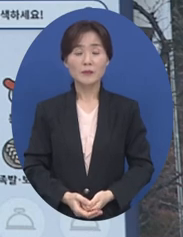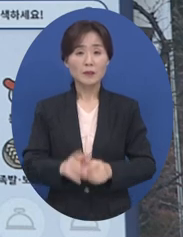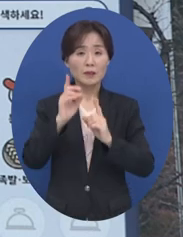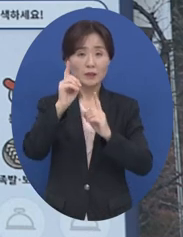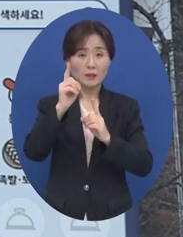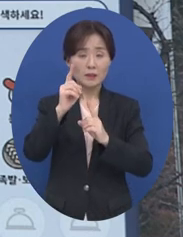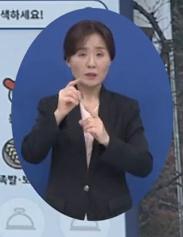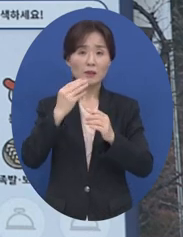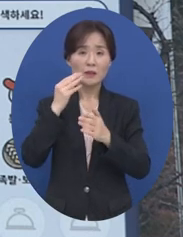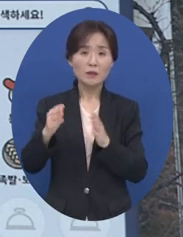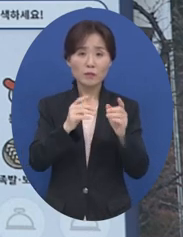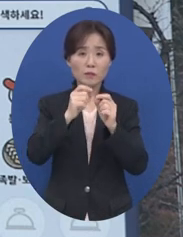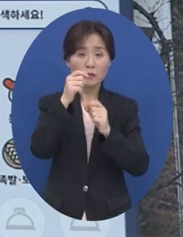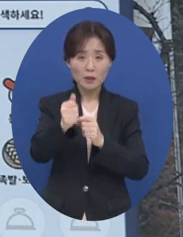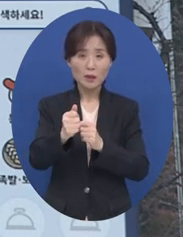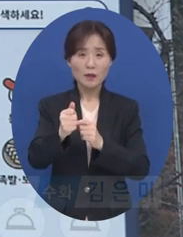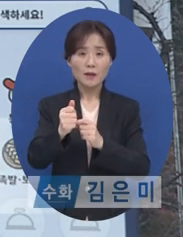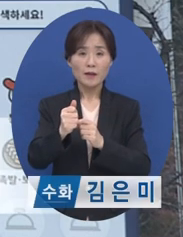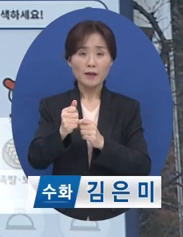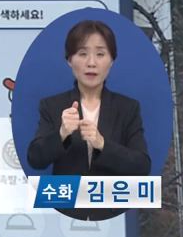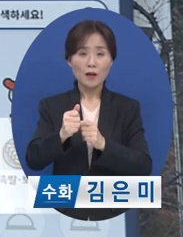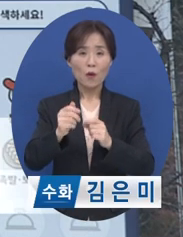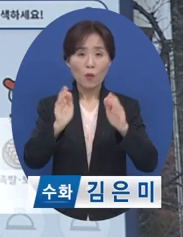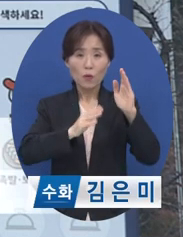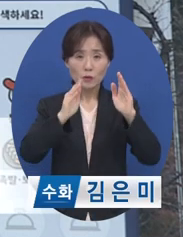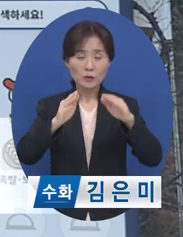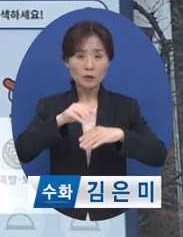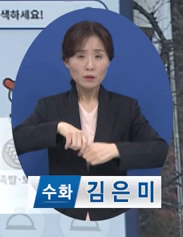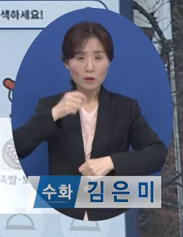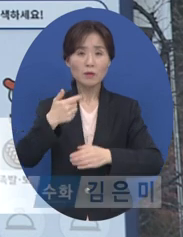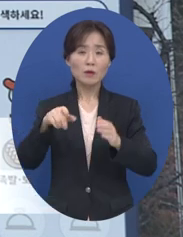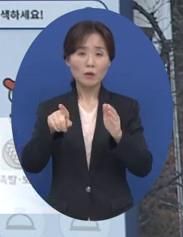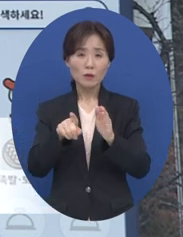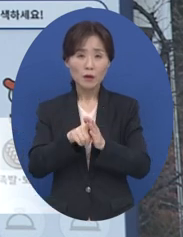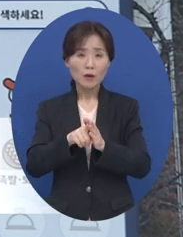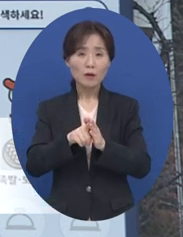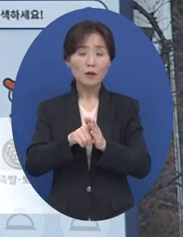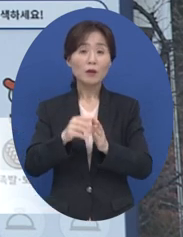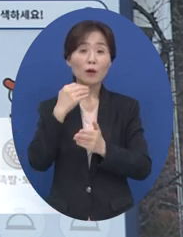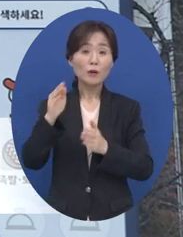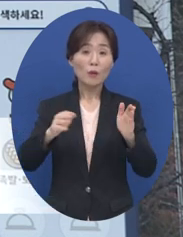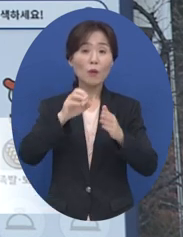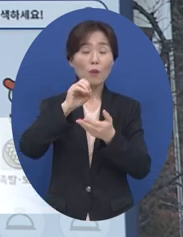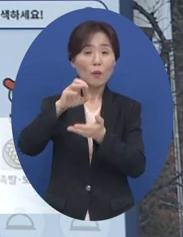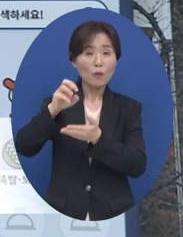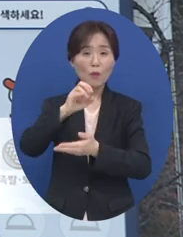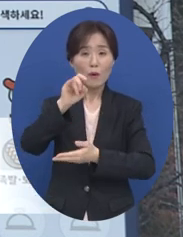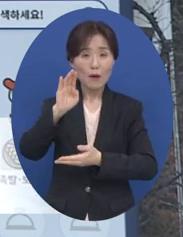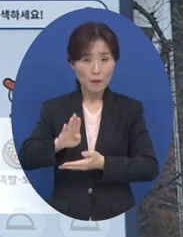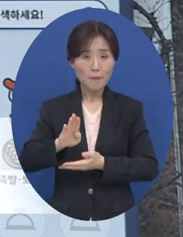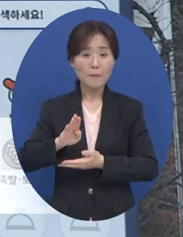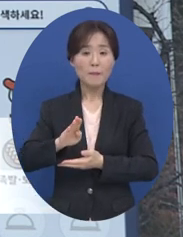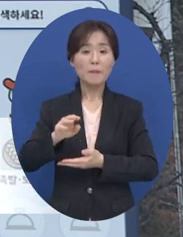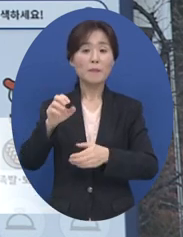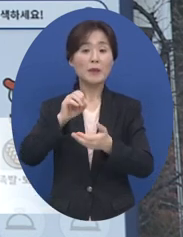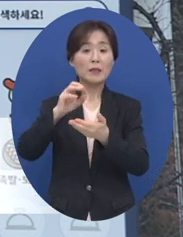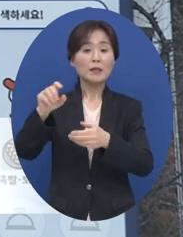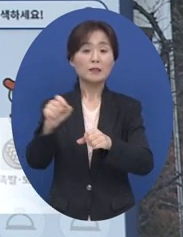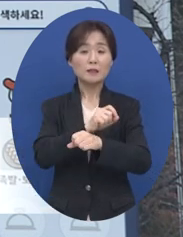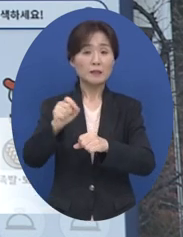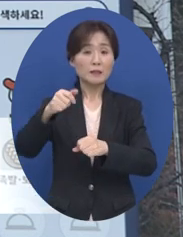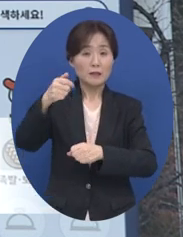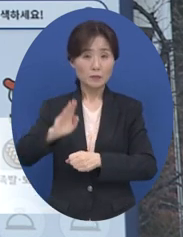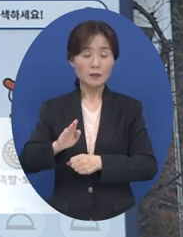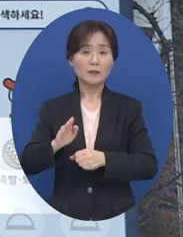이재명 지사의 공정을 위한 야심작이죠. 경기도의 공공배달앱 배달특급이 다음 달 출시됩니다. 민간